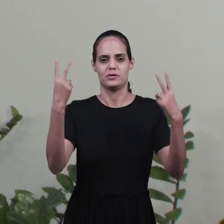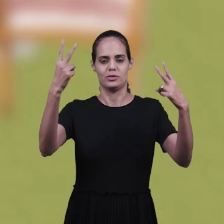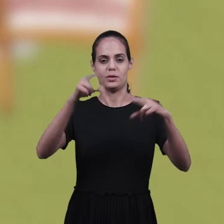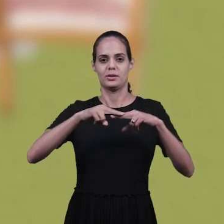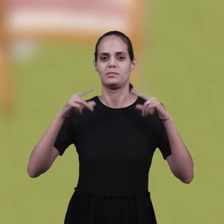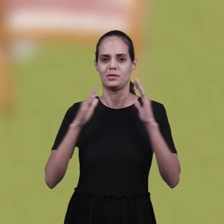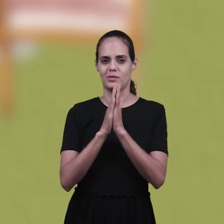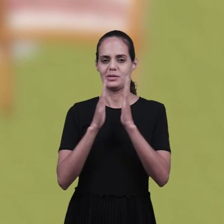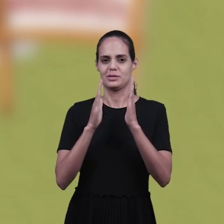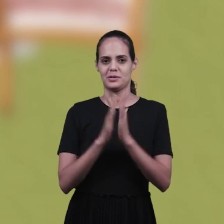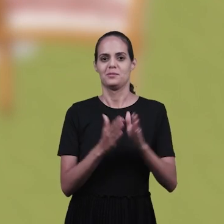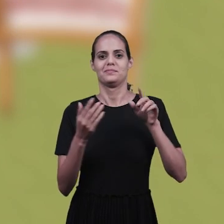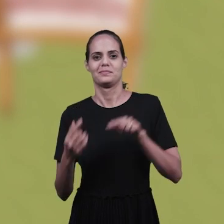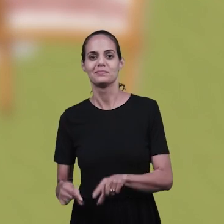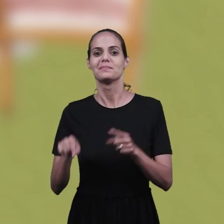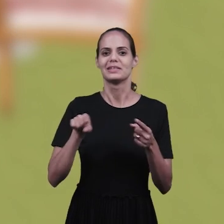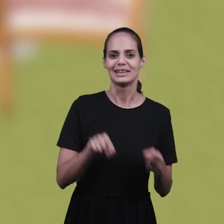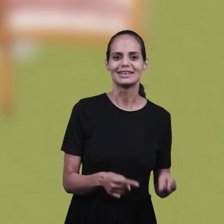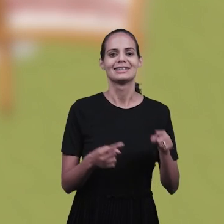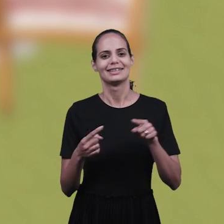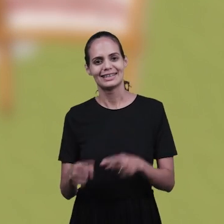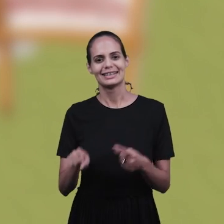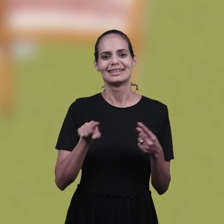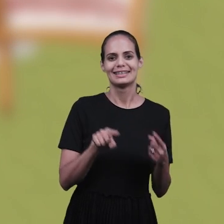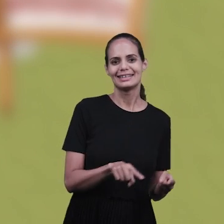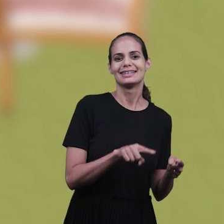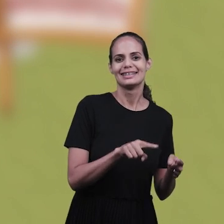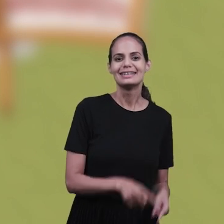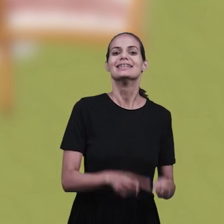grande histoire à travers la prière.